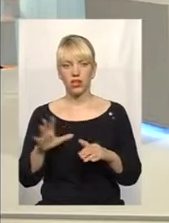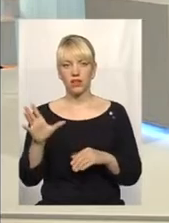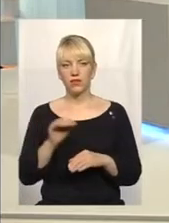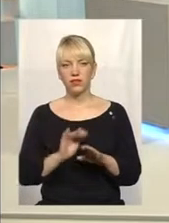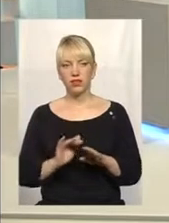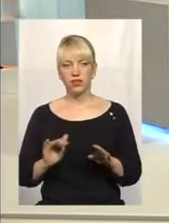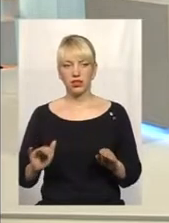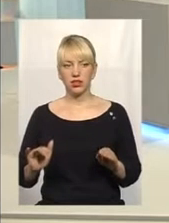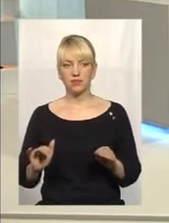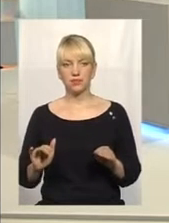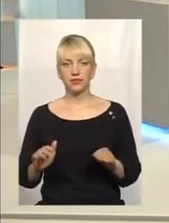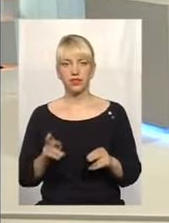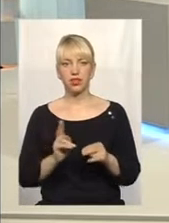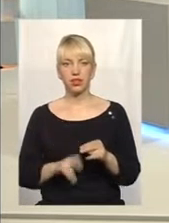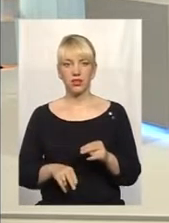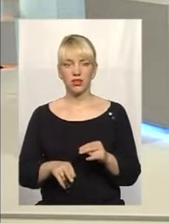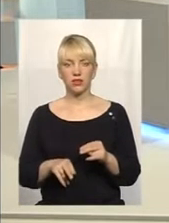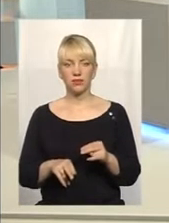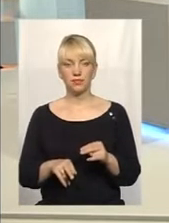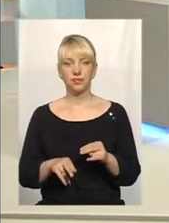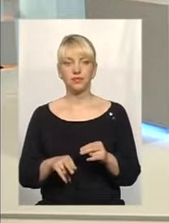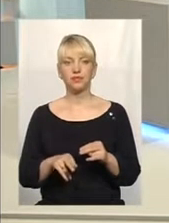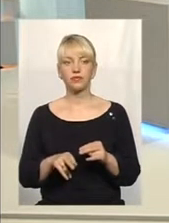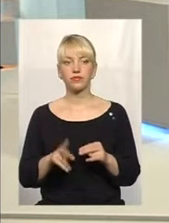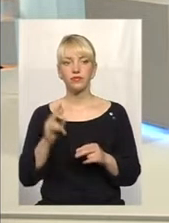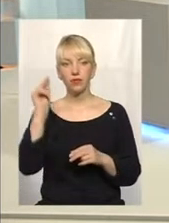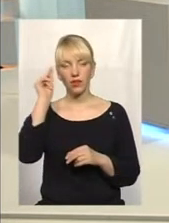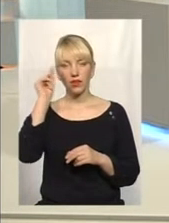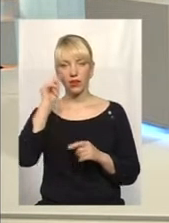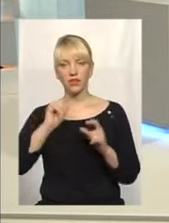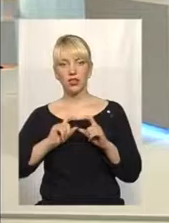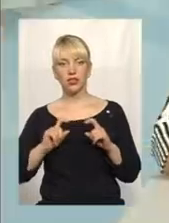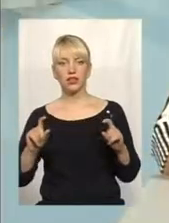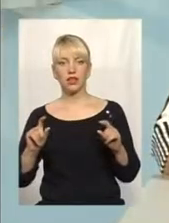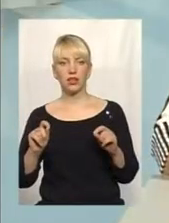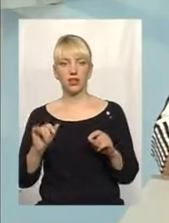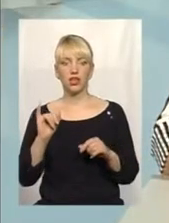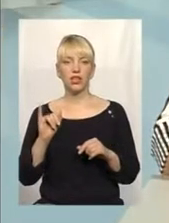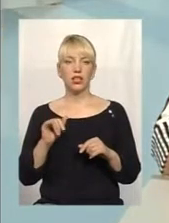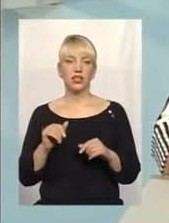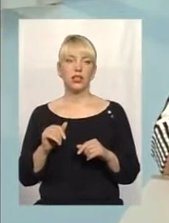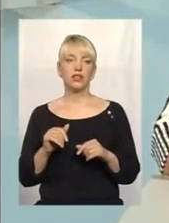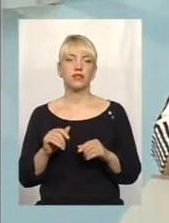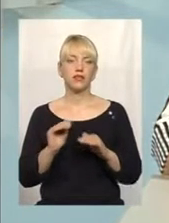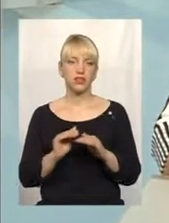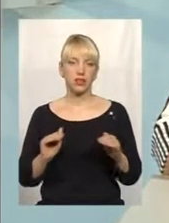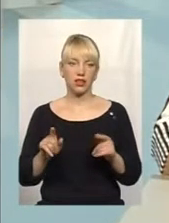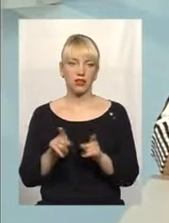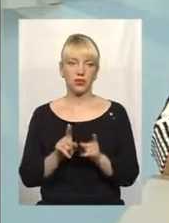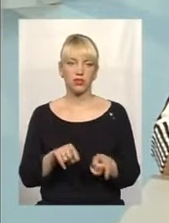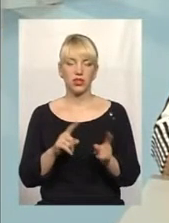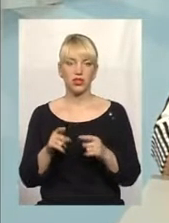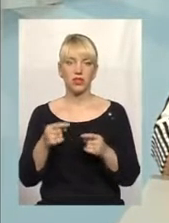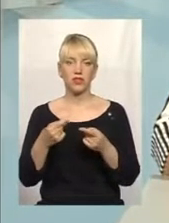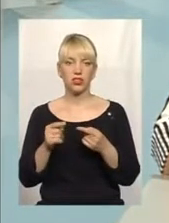діти закінчили навчальні заклади, дошкільні заклади також сьогодні перейшли в інший